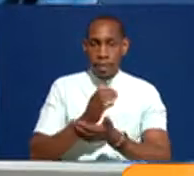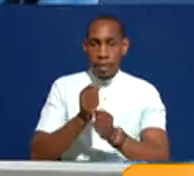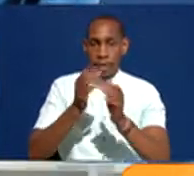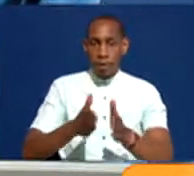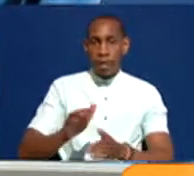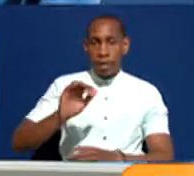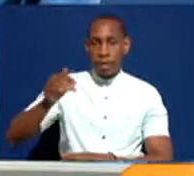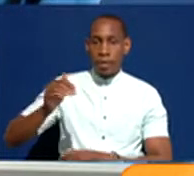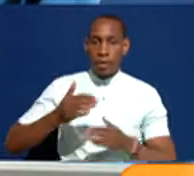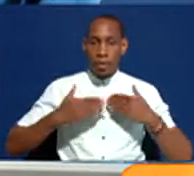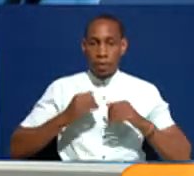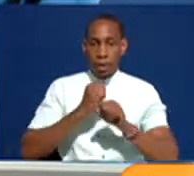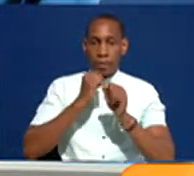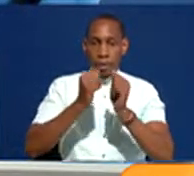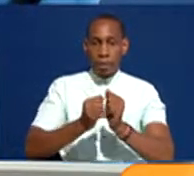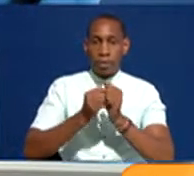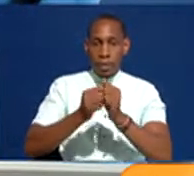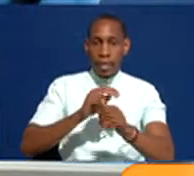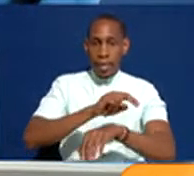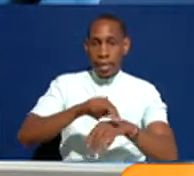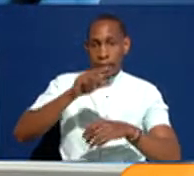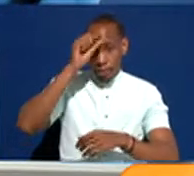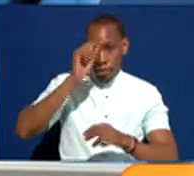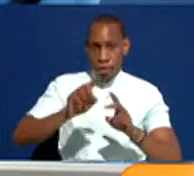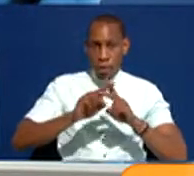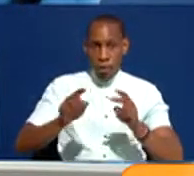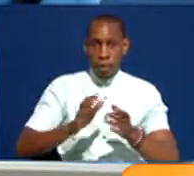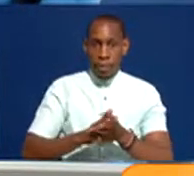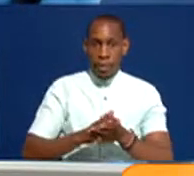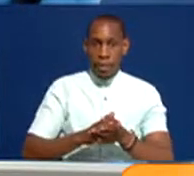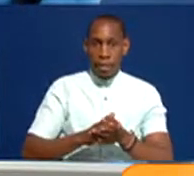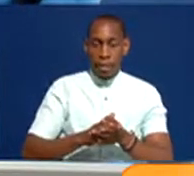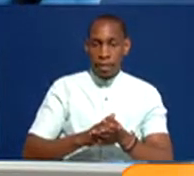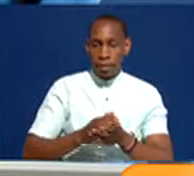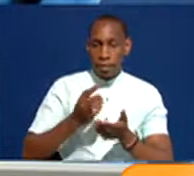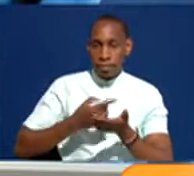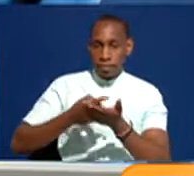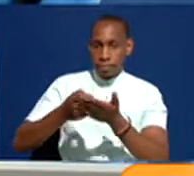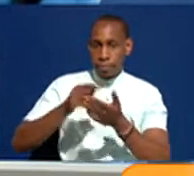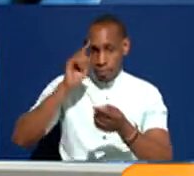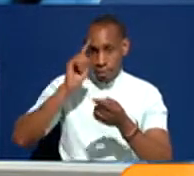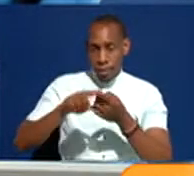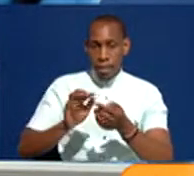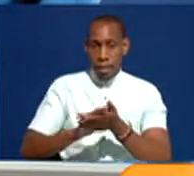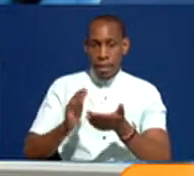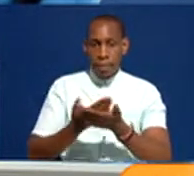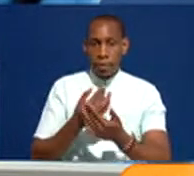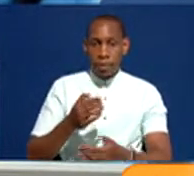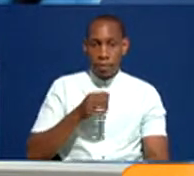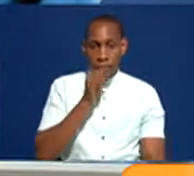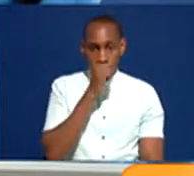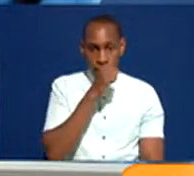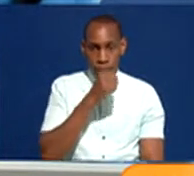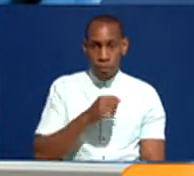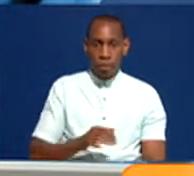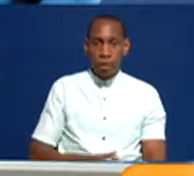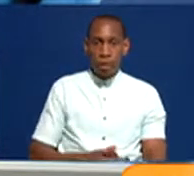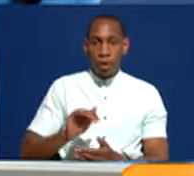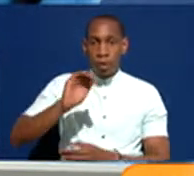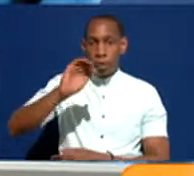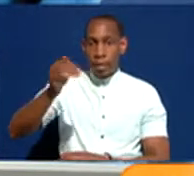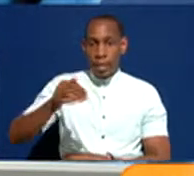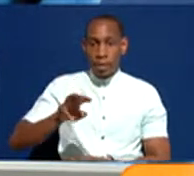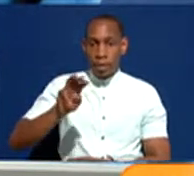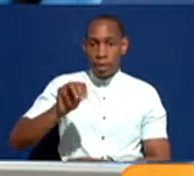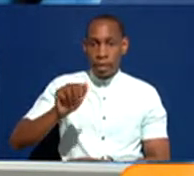katika kaunti ya Samburu kwa ushirikiano na serikali ya kitaifa wameanzisha mchakato unaolenga kuwaondoa watoto wa kurandaranda mitaani katika mji wa Maralal